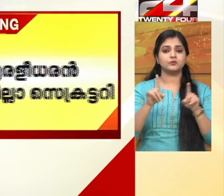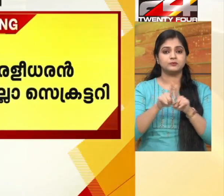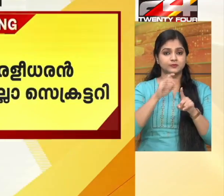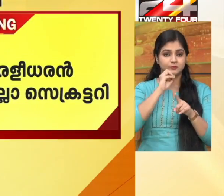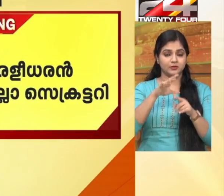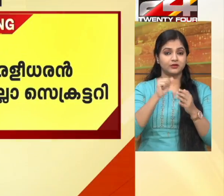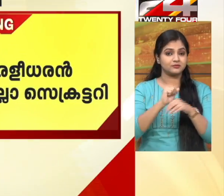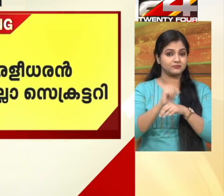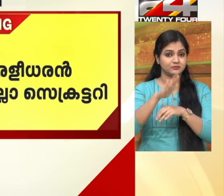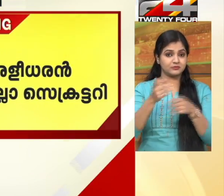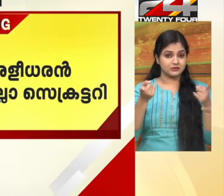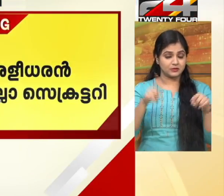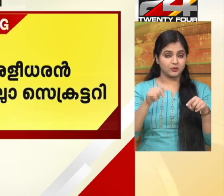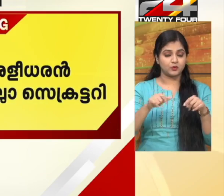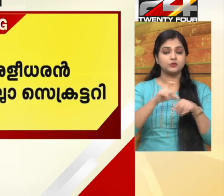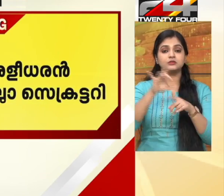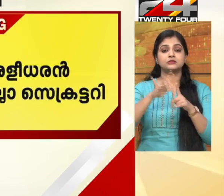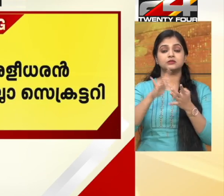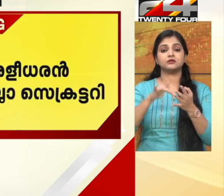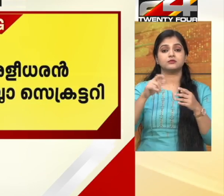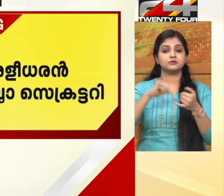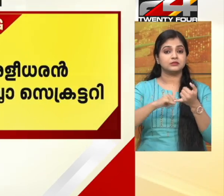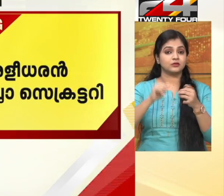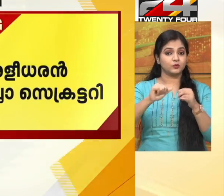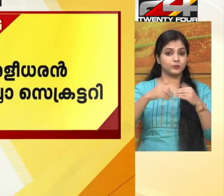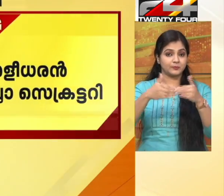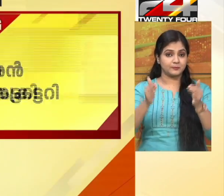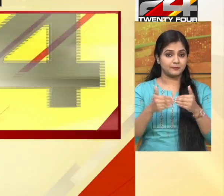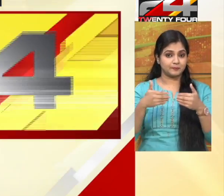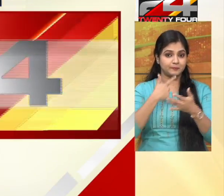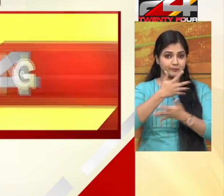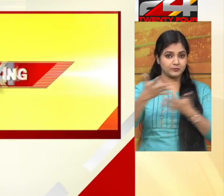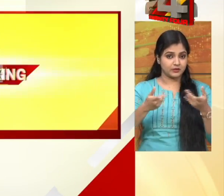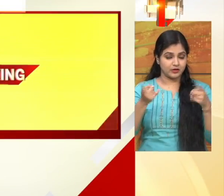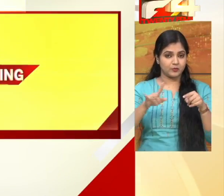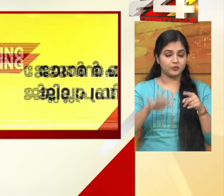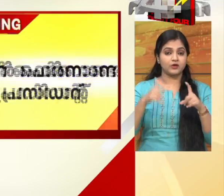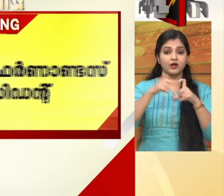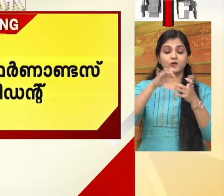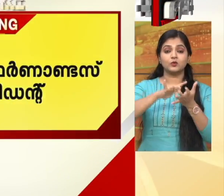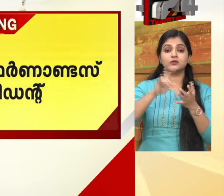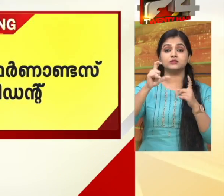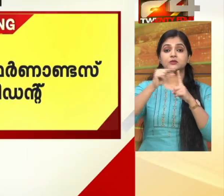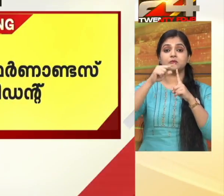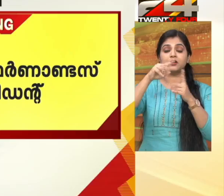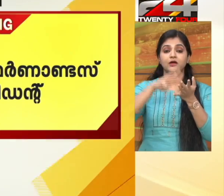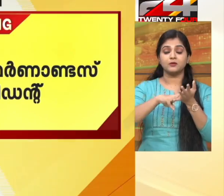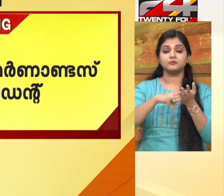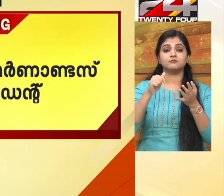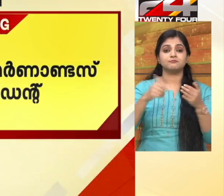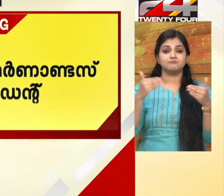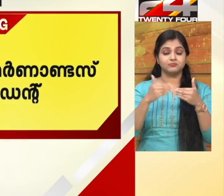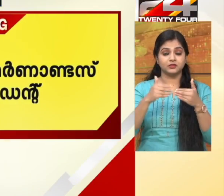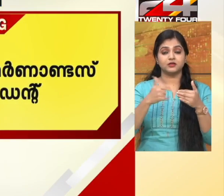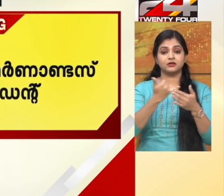എത്രയും പെട്ടെന്ന് ഇന്ന് തന്നെ ഒരു ജില്ലാ സെക്രട്ടേറിയറ്റ് യോഗം ചേർന്നത്. ജില്ലാ സെക്രട്ടേറിയറ്റ് യോഗം ചേർന്നത് ഇത് ചർച്ച ചെയ്യാൻ മാത്രമല്ല, എറണാകുളം ജില്ലയിലെ സി പി എം സമ്മേളനങ്ങൾ ബ്രാഞ്ച് സമ്മേളനങ്ങൾ അവസാനിച്ച്